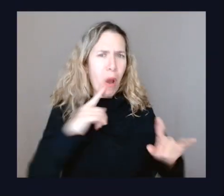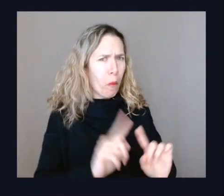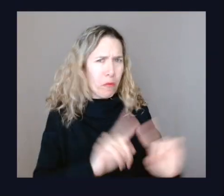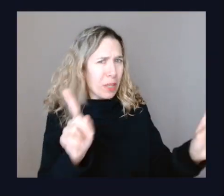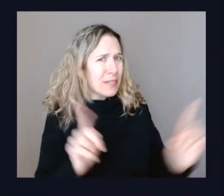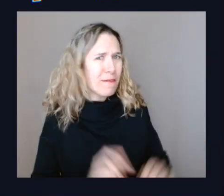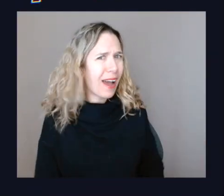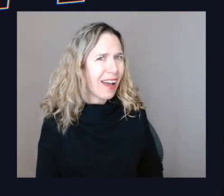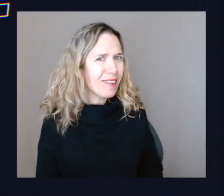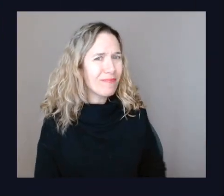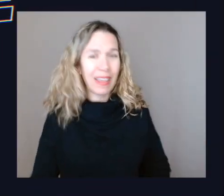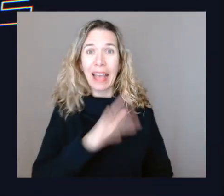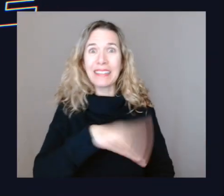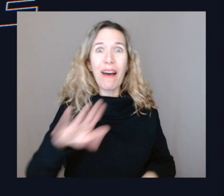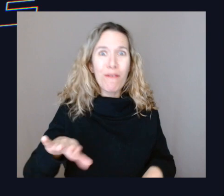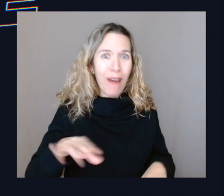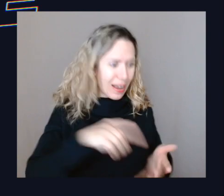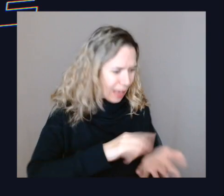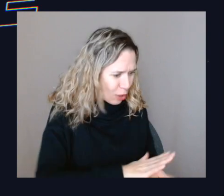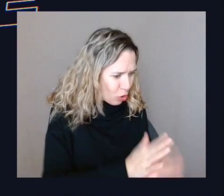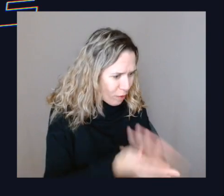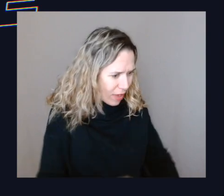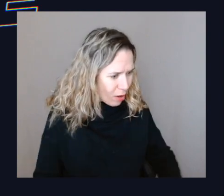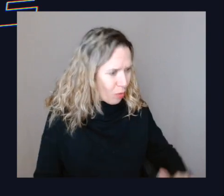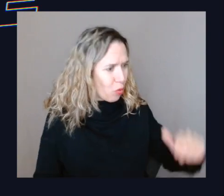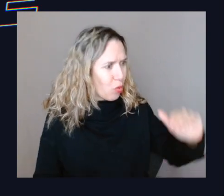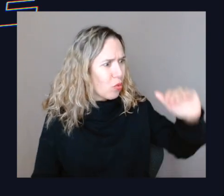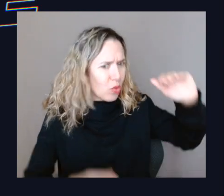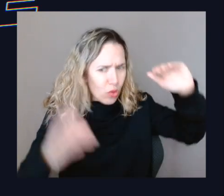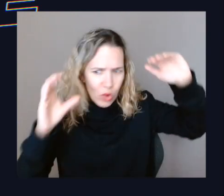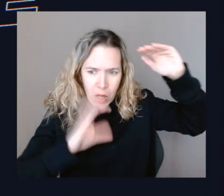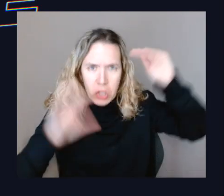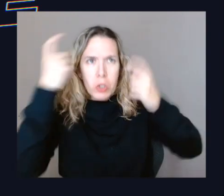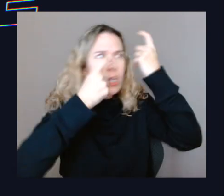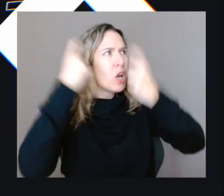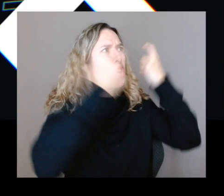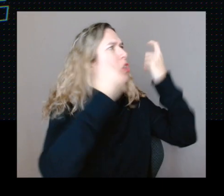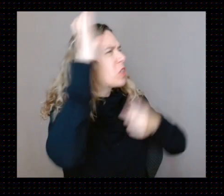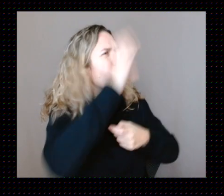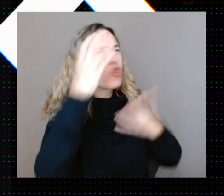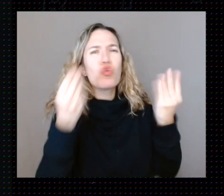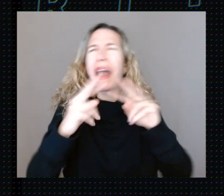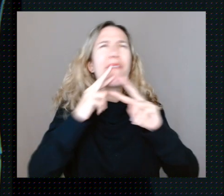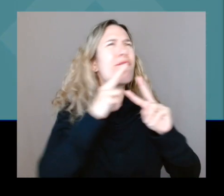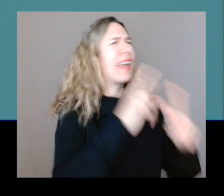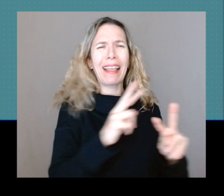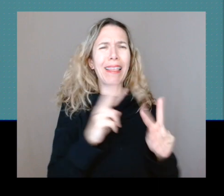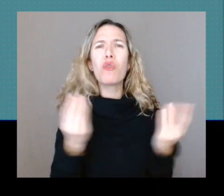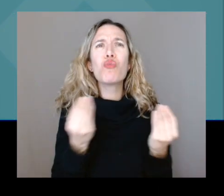différents. Des enfants qui, une fois grands, ont creusé la terre à la recherche de vérité. Et